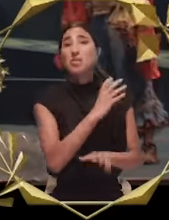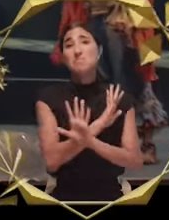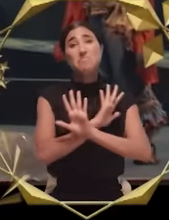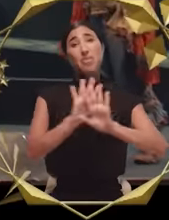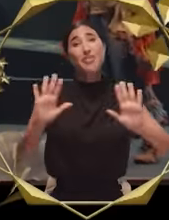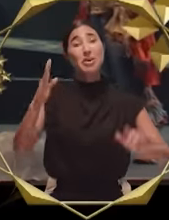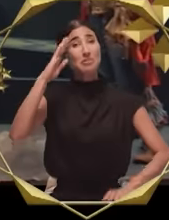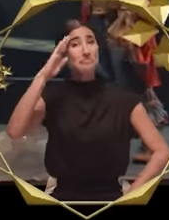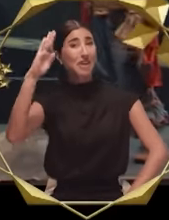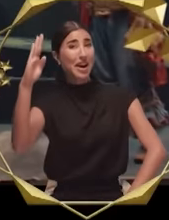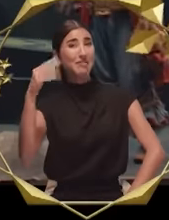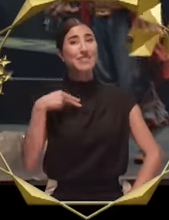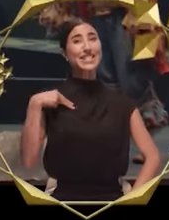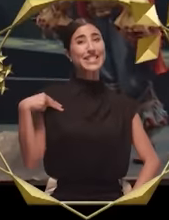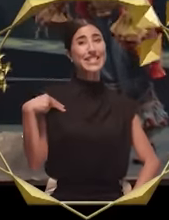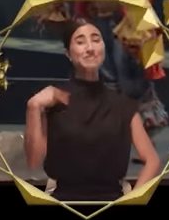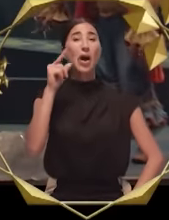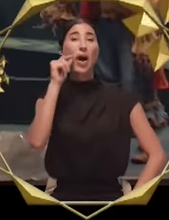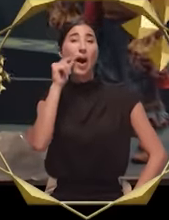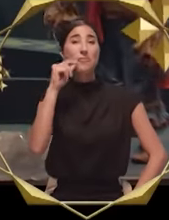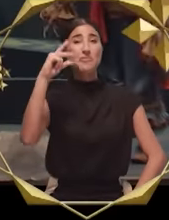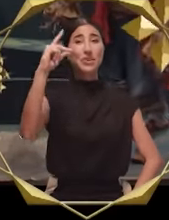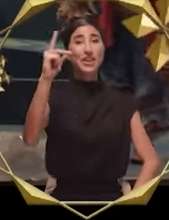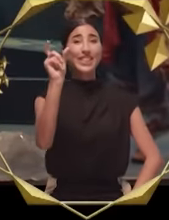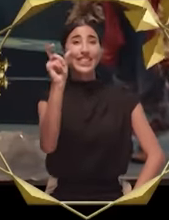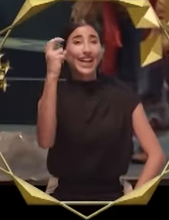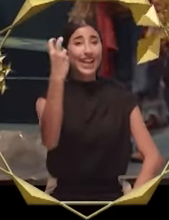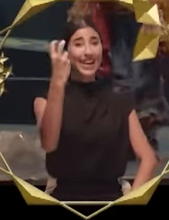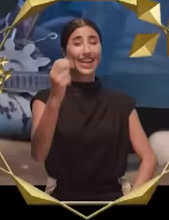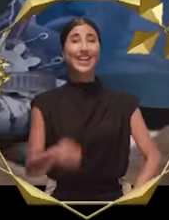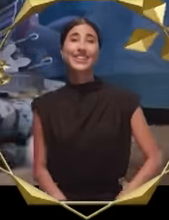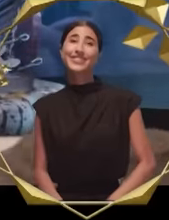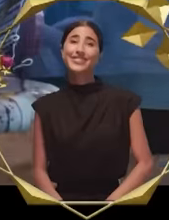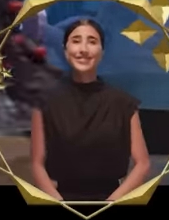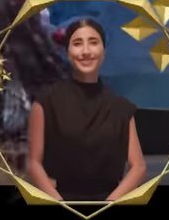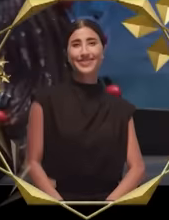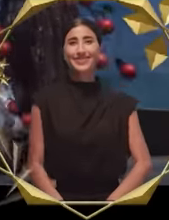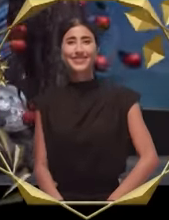مرحبا اسمي أبو طن لو تعرف كم أنا ممتن